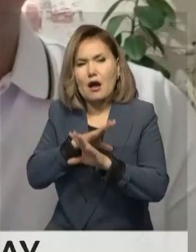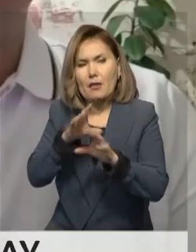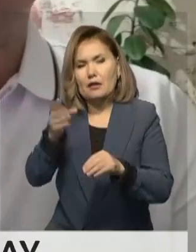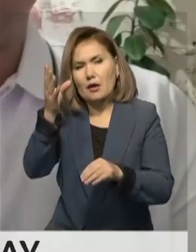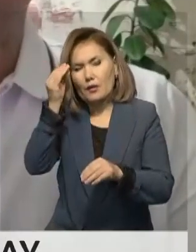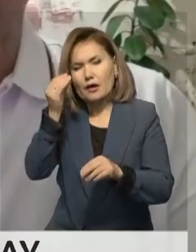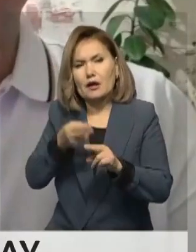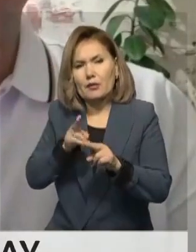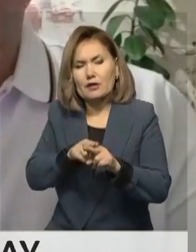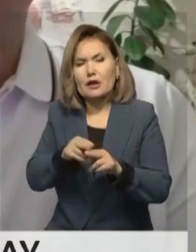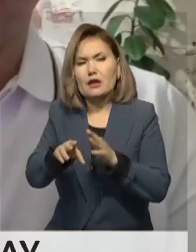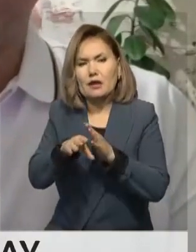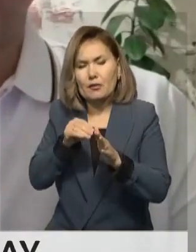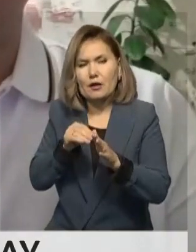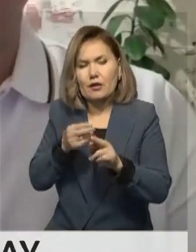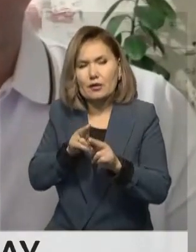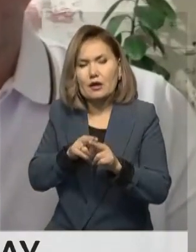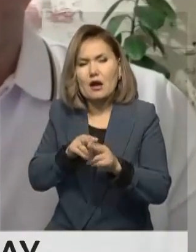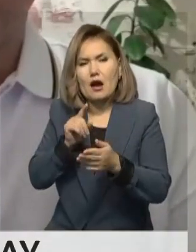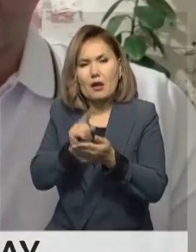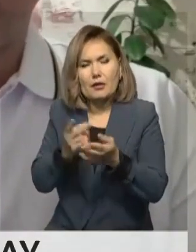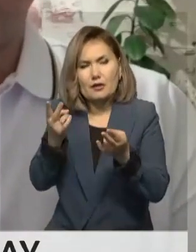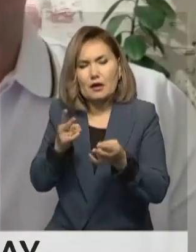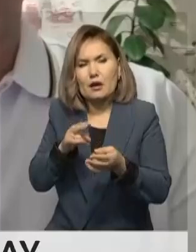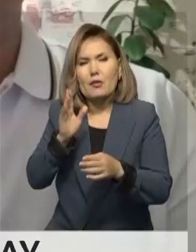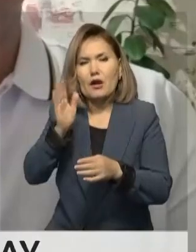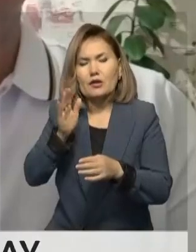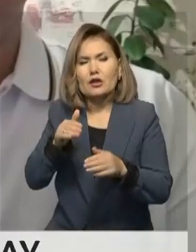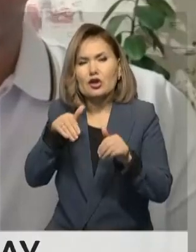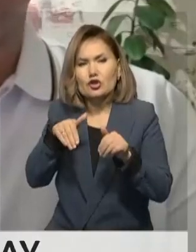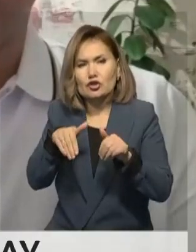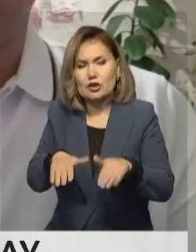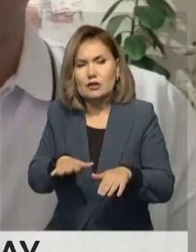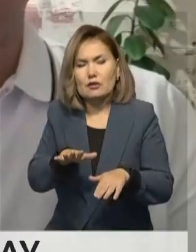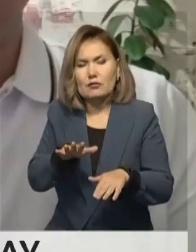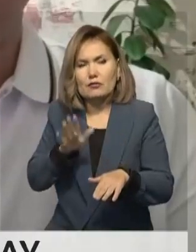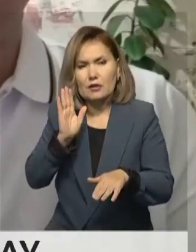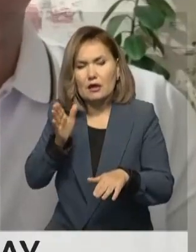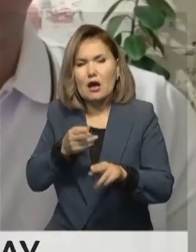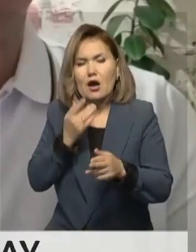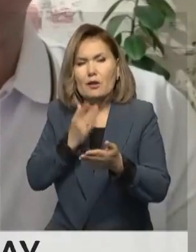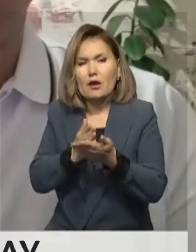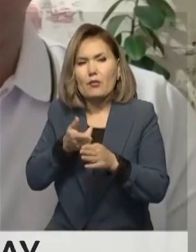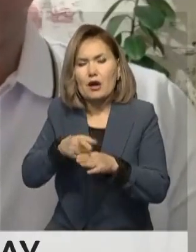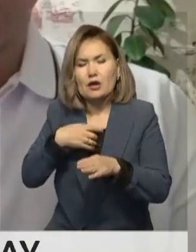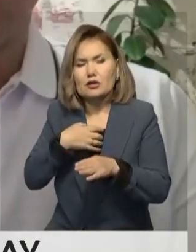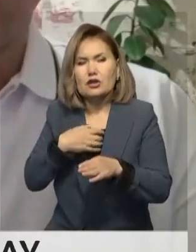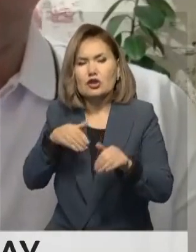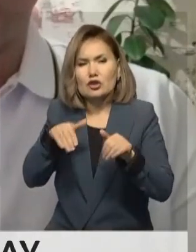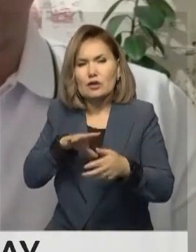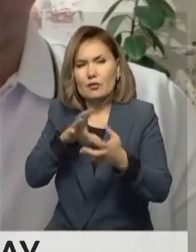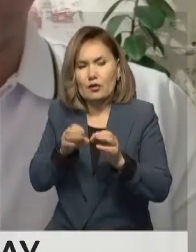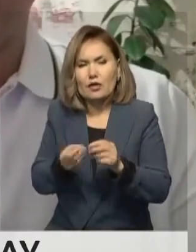пікірі, көпшіліктің таңдауы ол ескерілуі керек. Және алдағы шешімдер, саяси шешімдер маңызды.